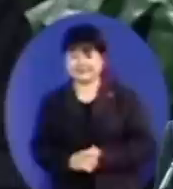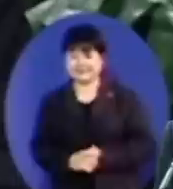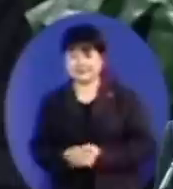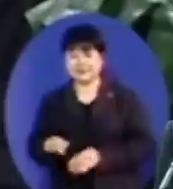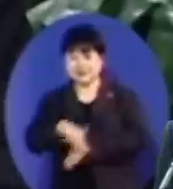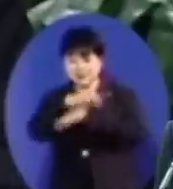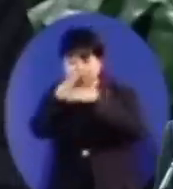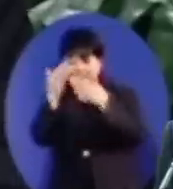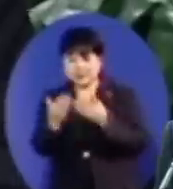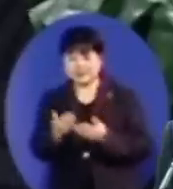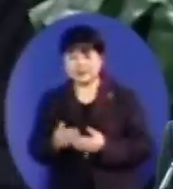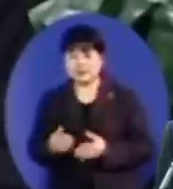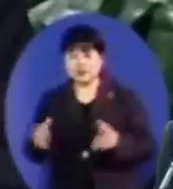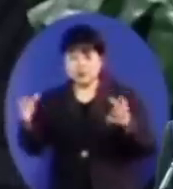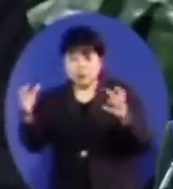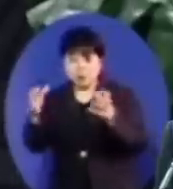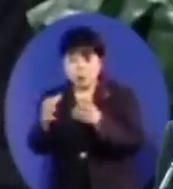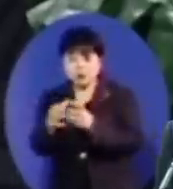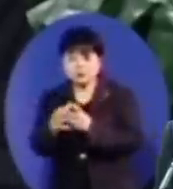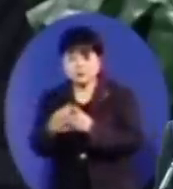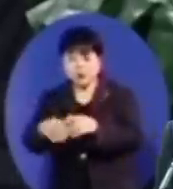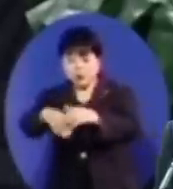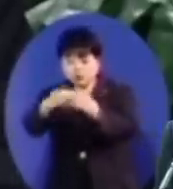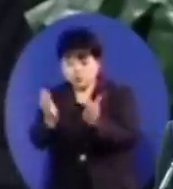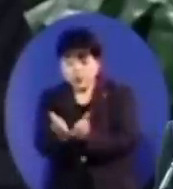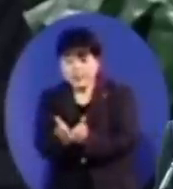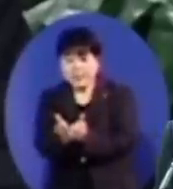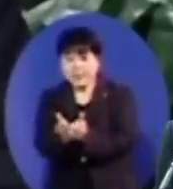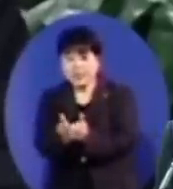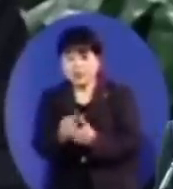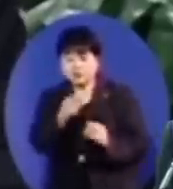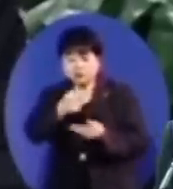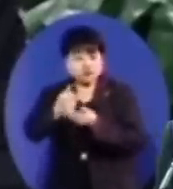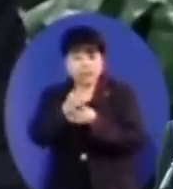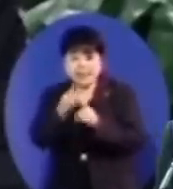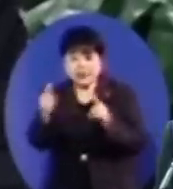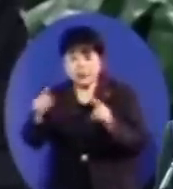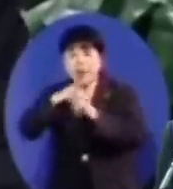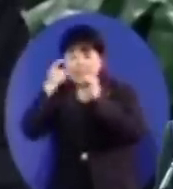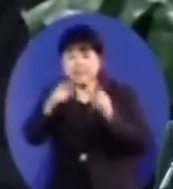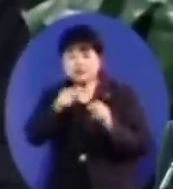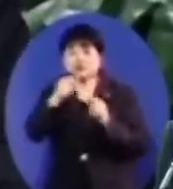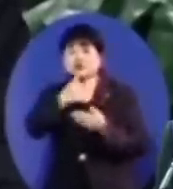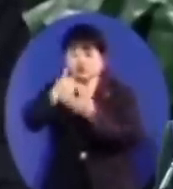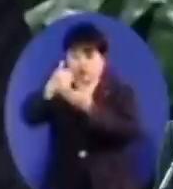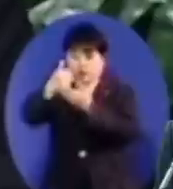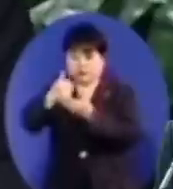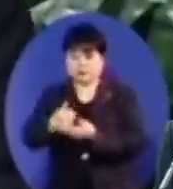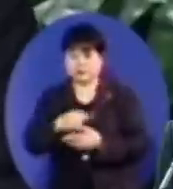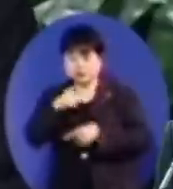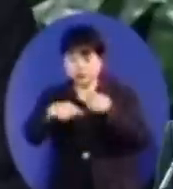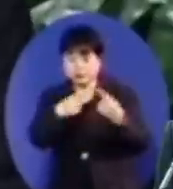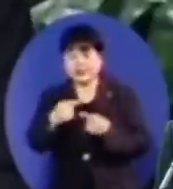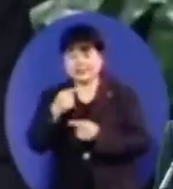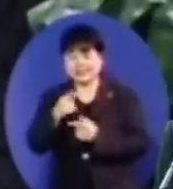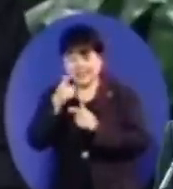우리 집단적인 무리의 구주만 되는 것이 아닙니다. 한번 따라 말씀해 주세요.